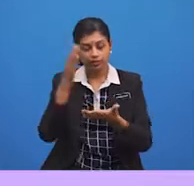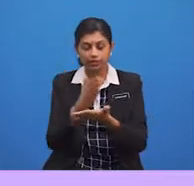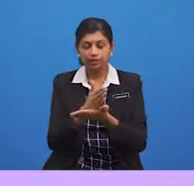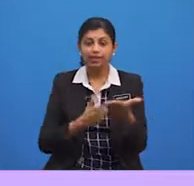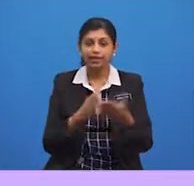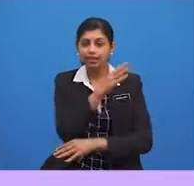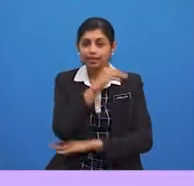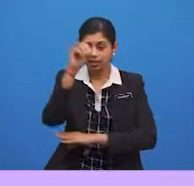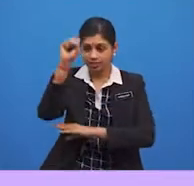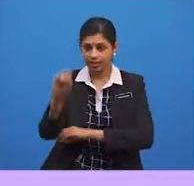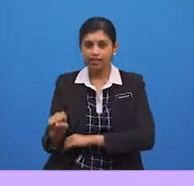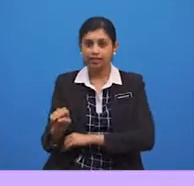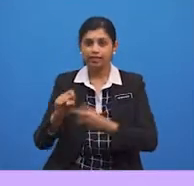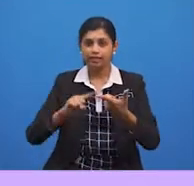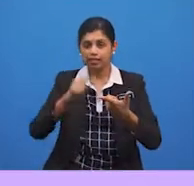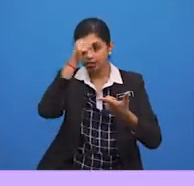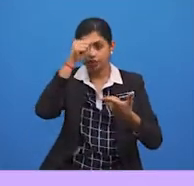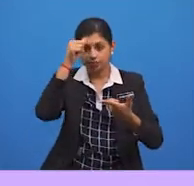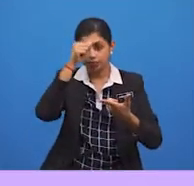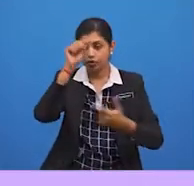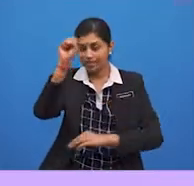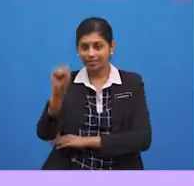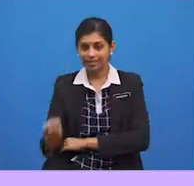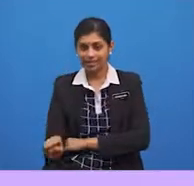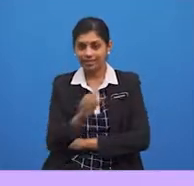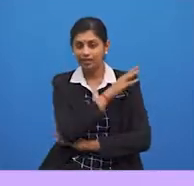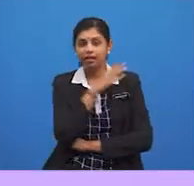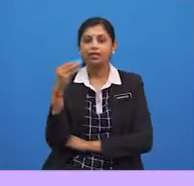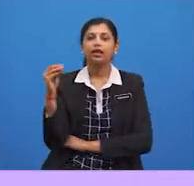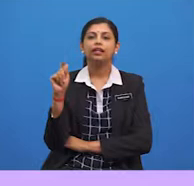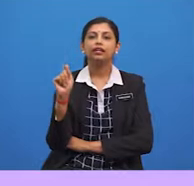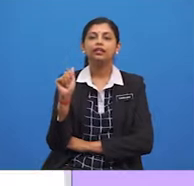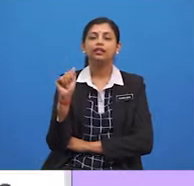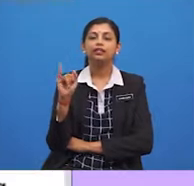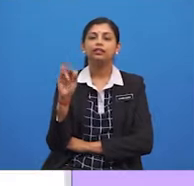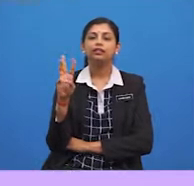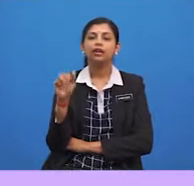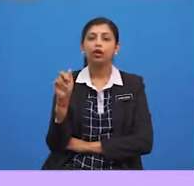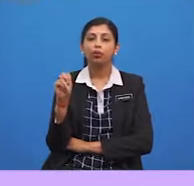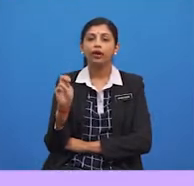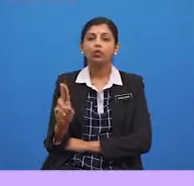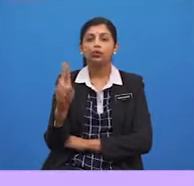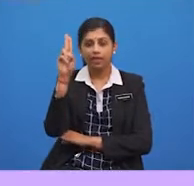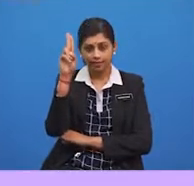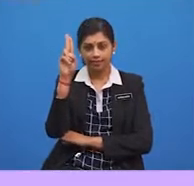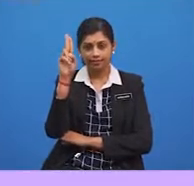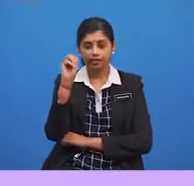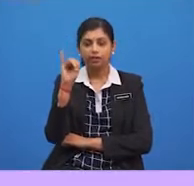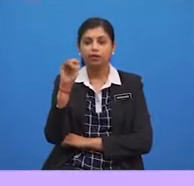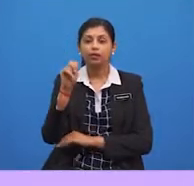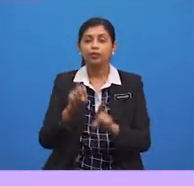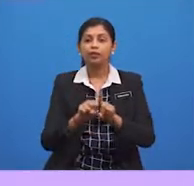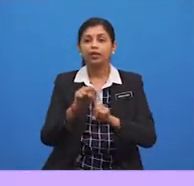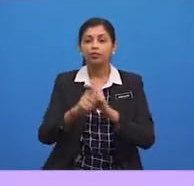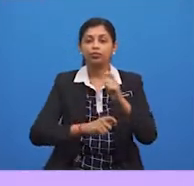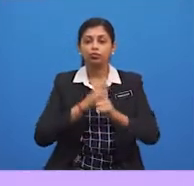Selatan, Jepun Selatan dan Taiwan Utara. Min suhu tahunan di zon iklim